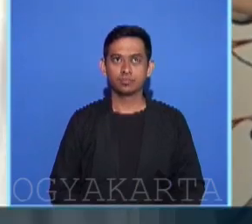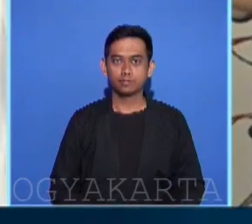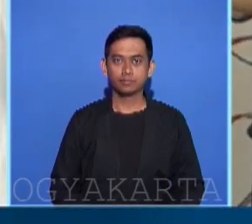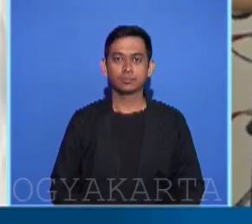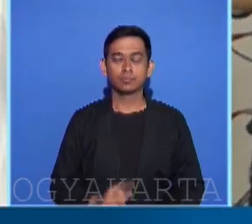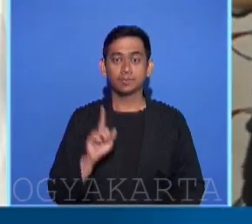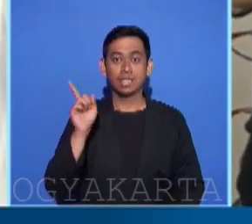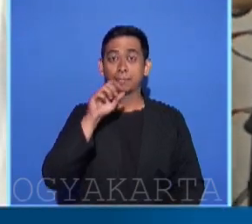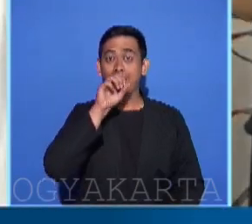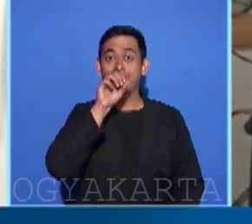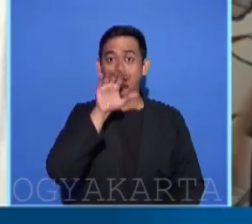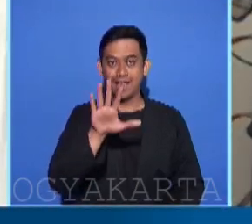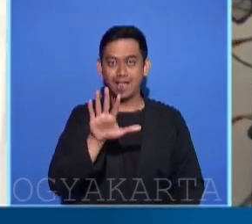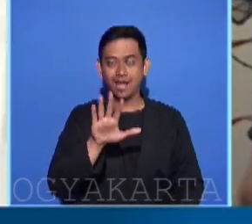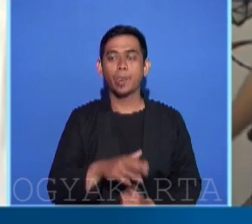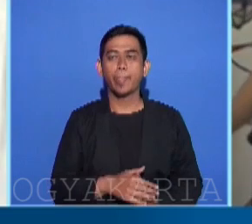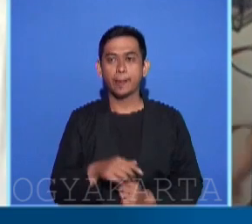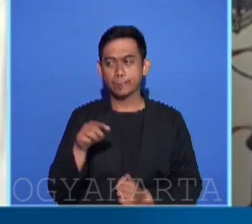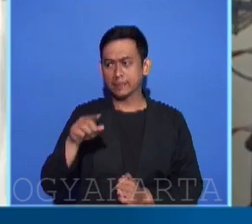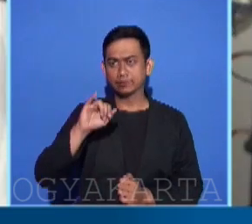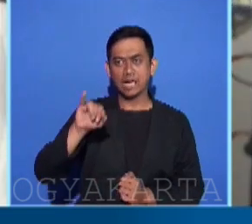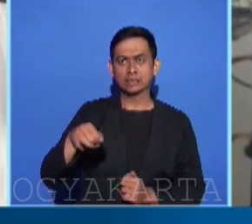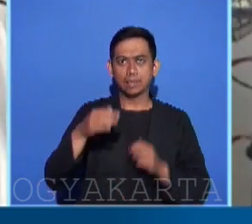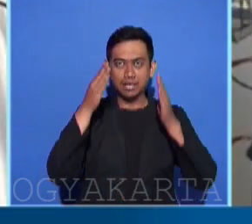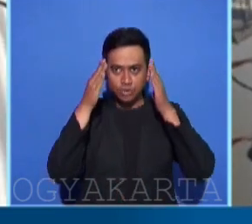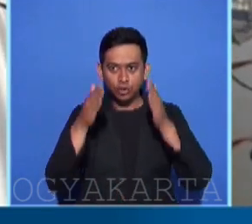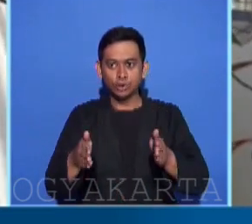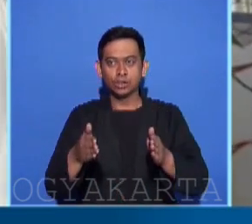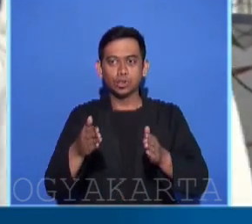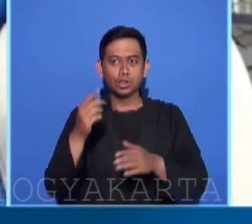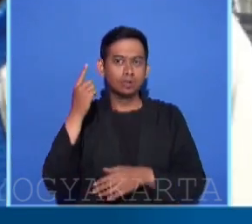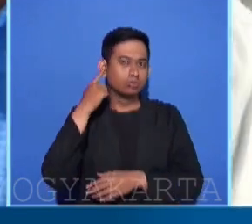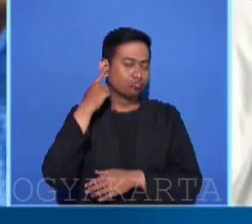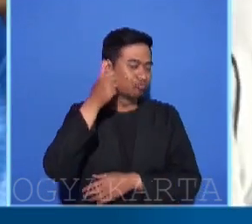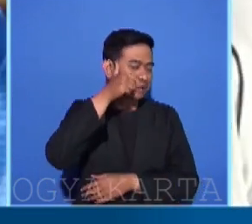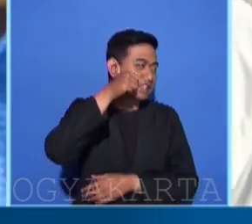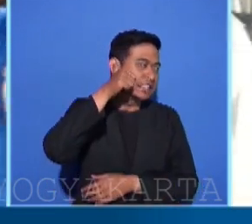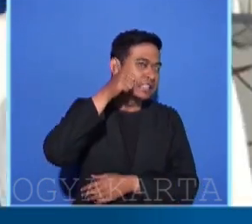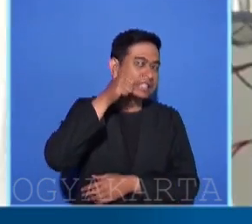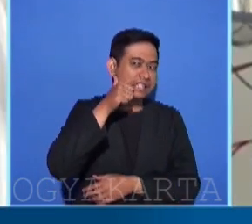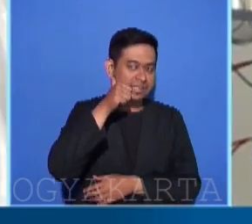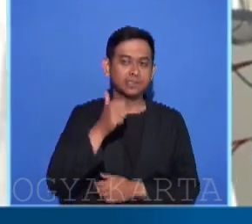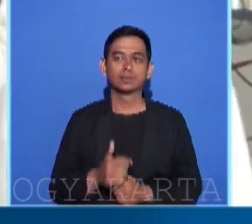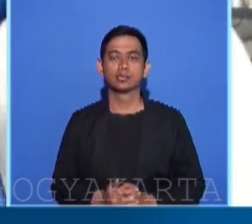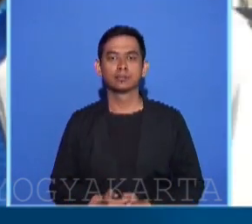pelajar ini menjadi sasaran kita dalam kegiatan persersih dan kapalnya sadar bersing